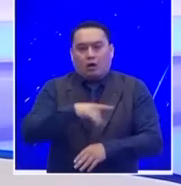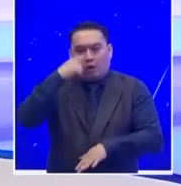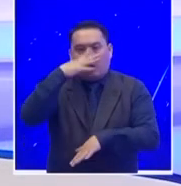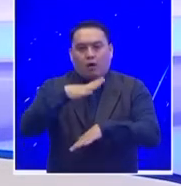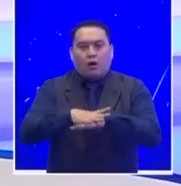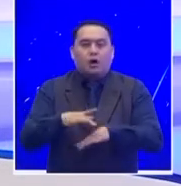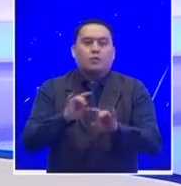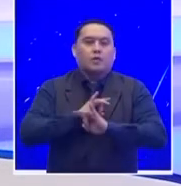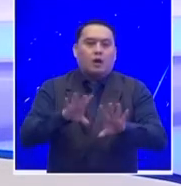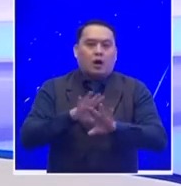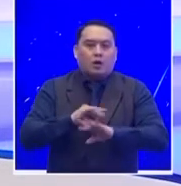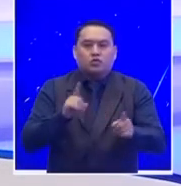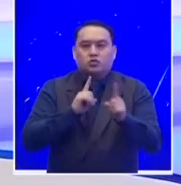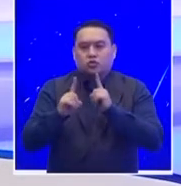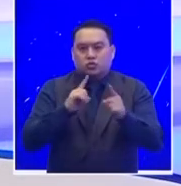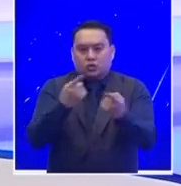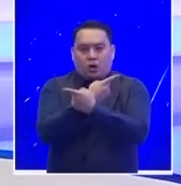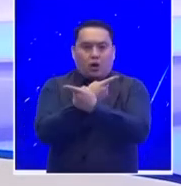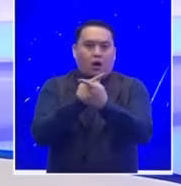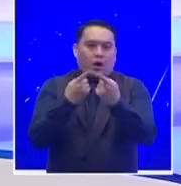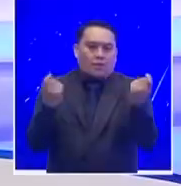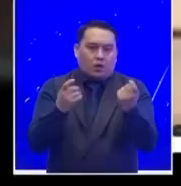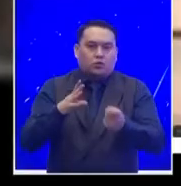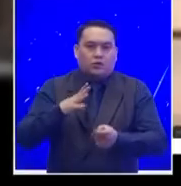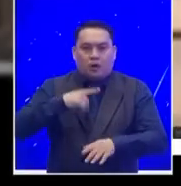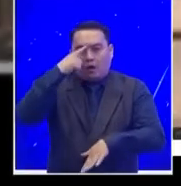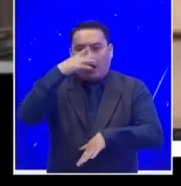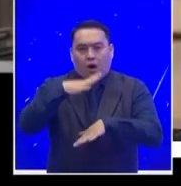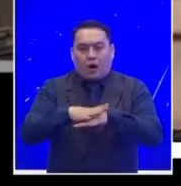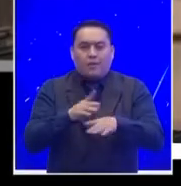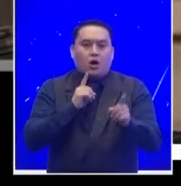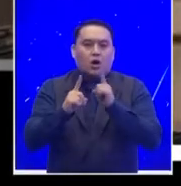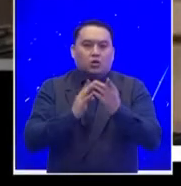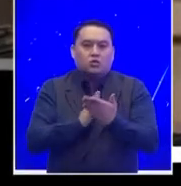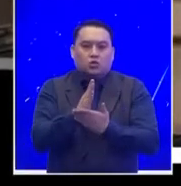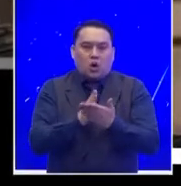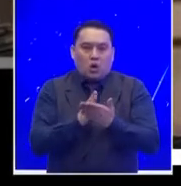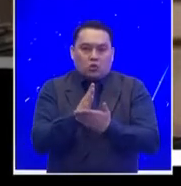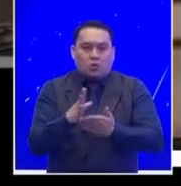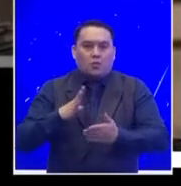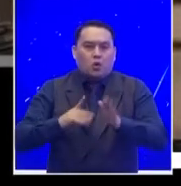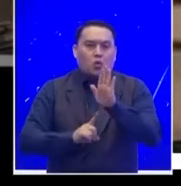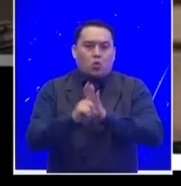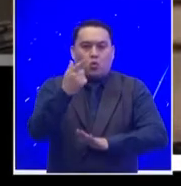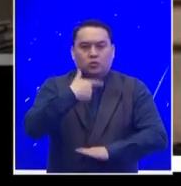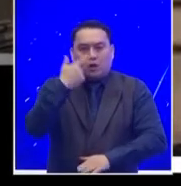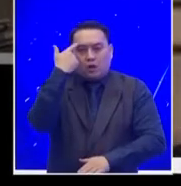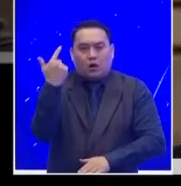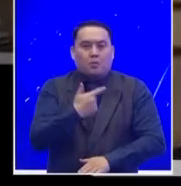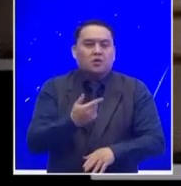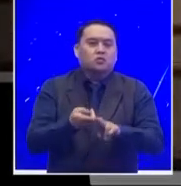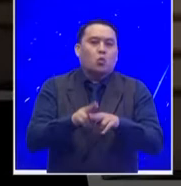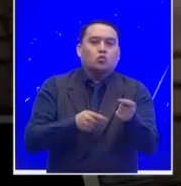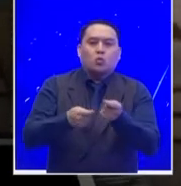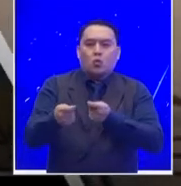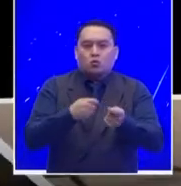Амандық Баталов бүгін аппарат жиынында мәлімдеді. Бағдат Сайланбайұлы әкім аппаратында қызмет жасаған кезеңде өзін білімді де білікті басшы